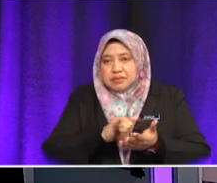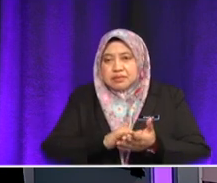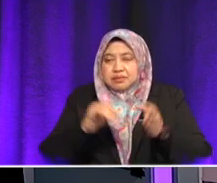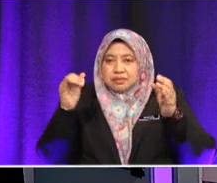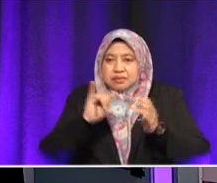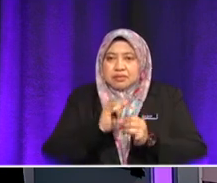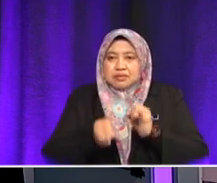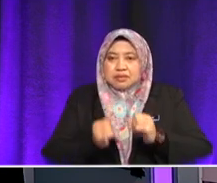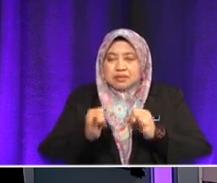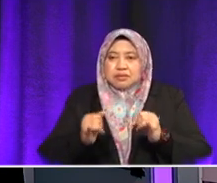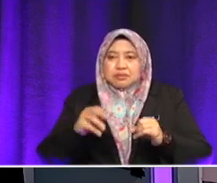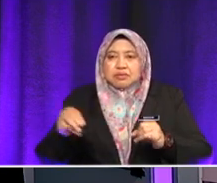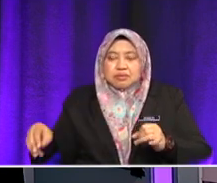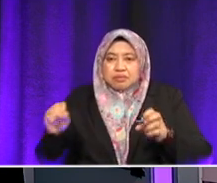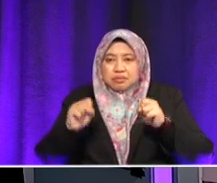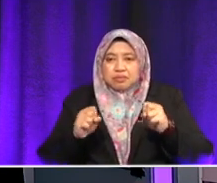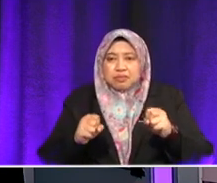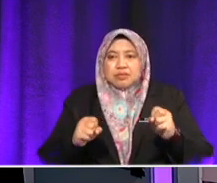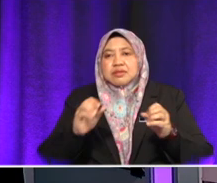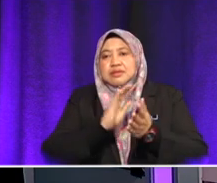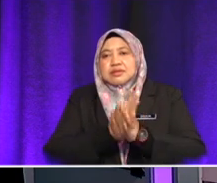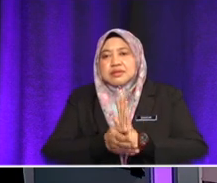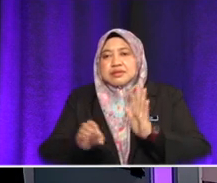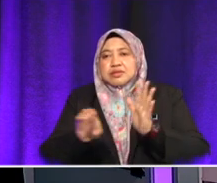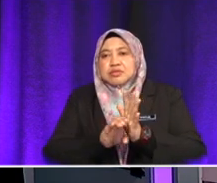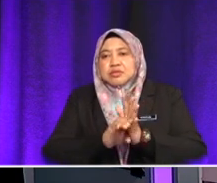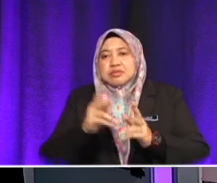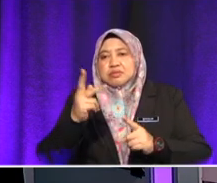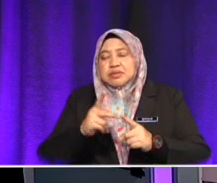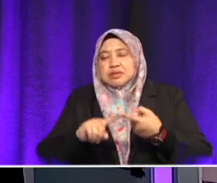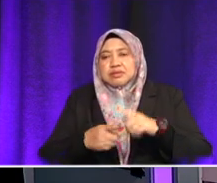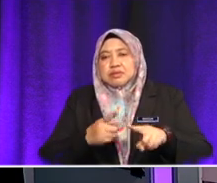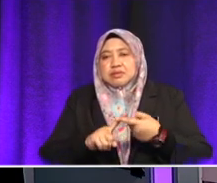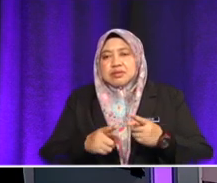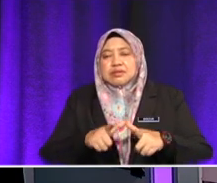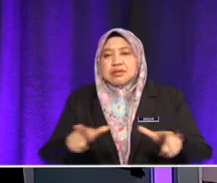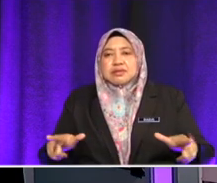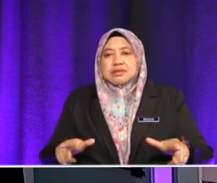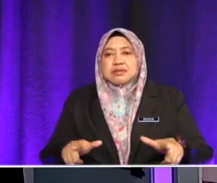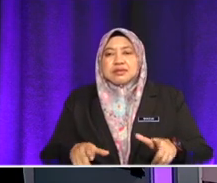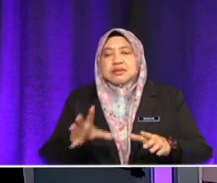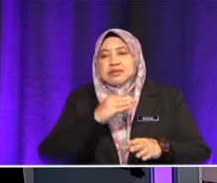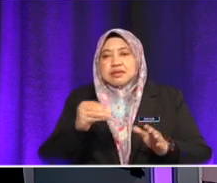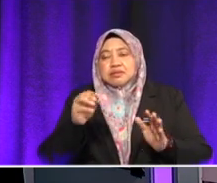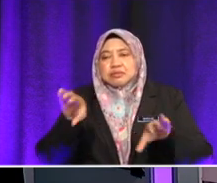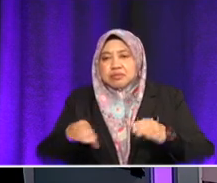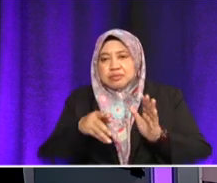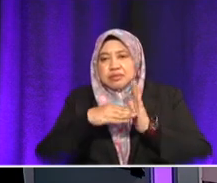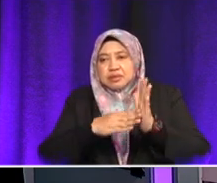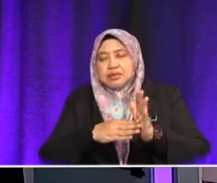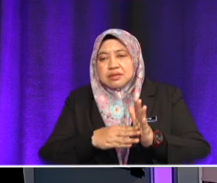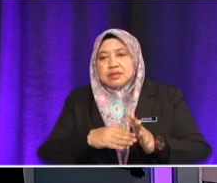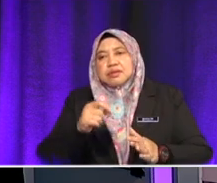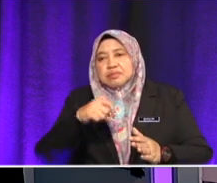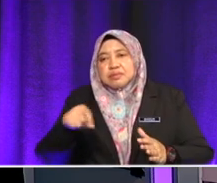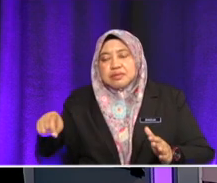menjadi satu teladan memberi bantuan kepada murid untuk menjadi membuat pembentangan dengan lebih baik membuat penulisan